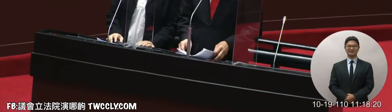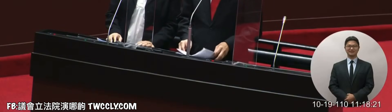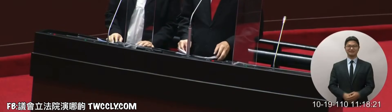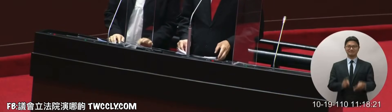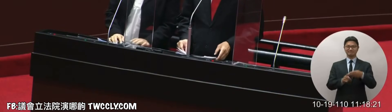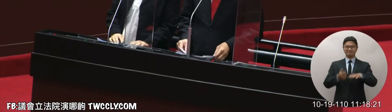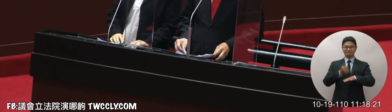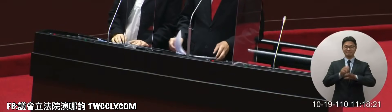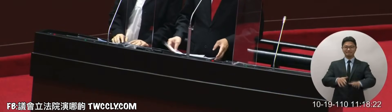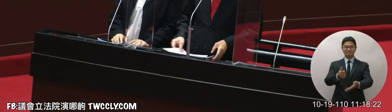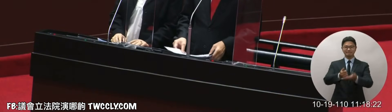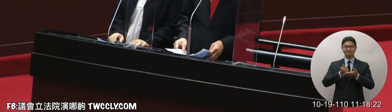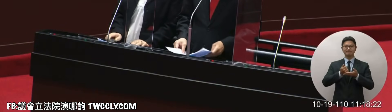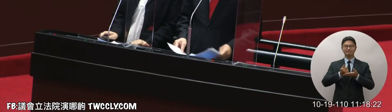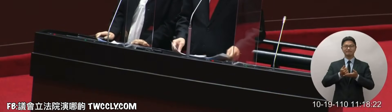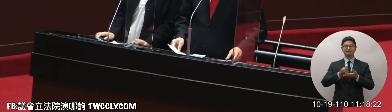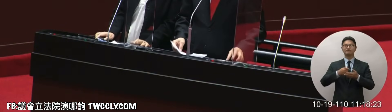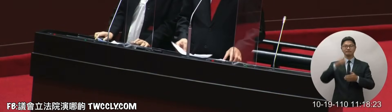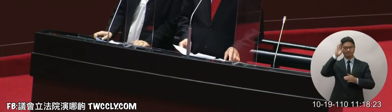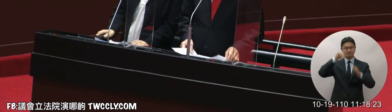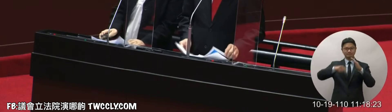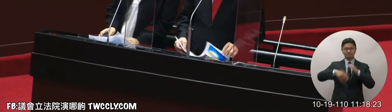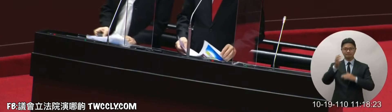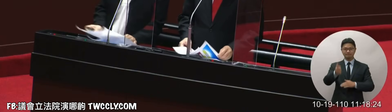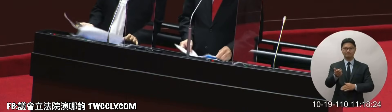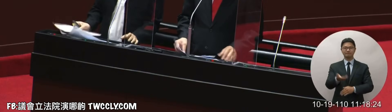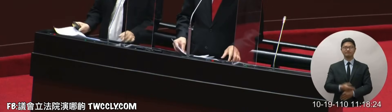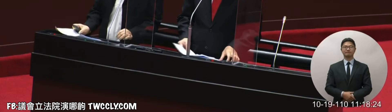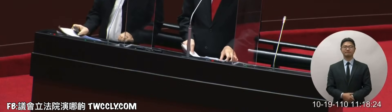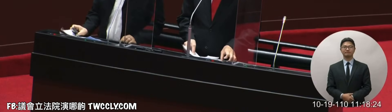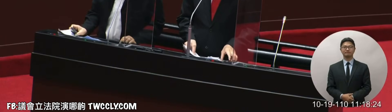主席，请院长， 请苏院长。